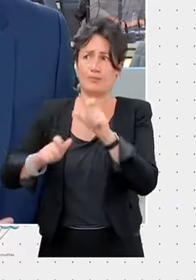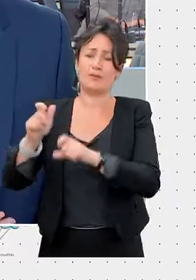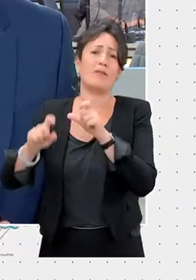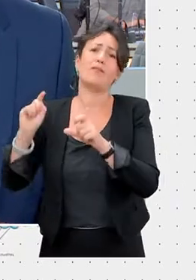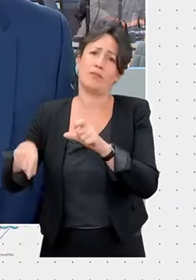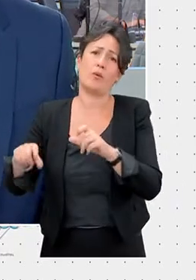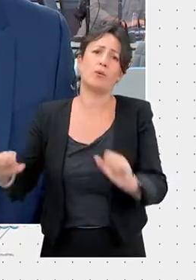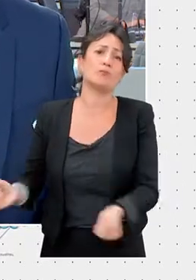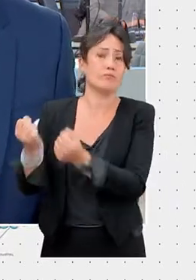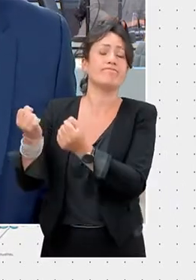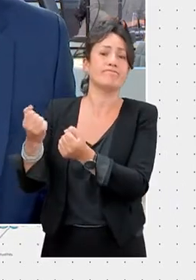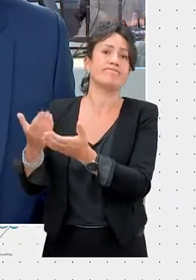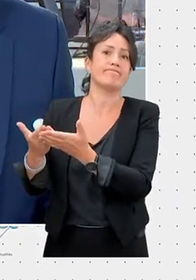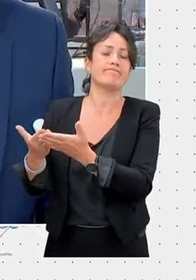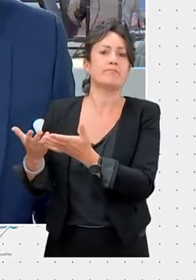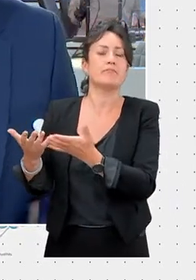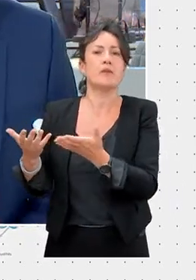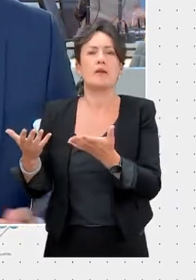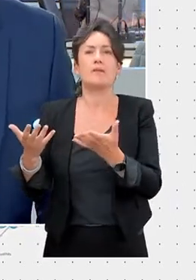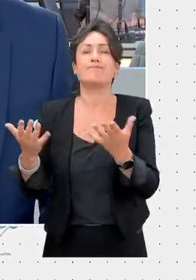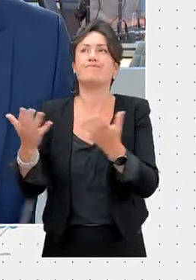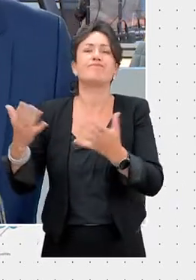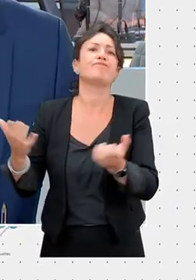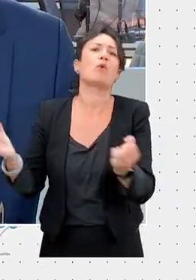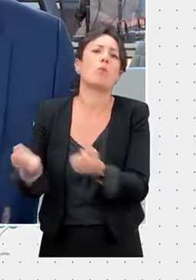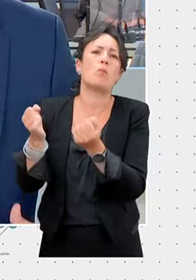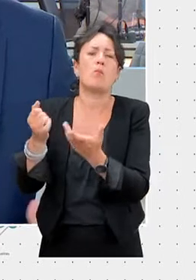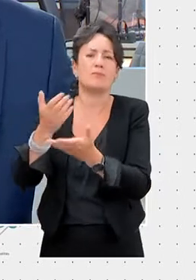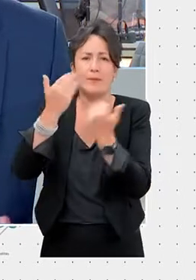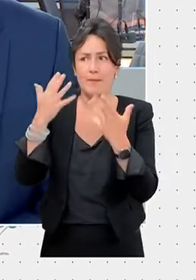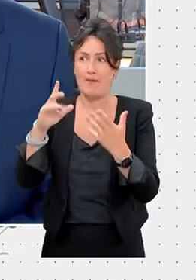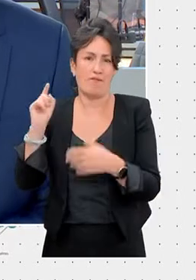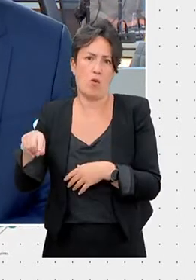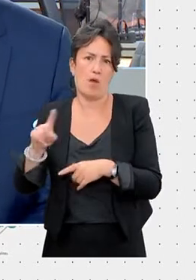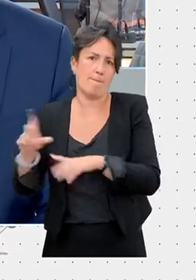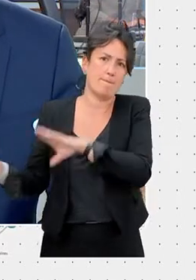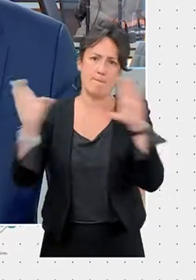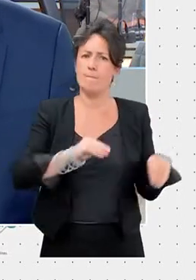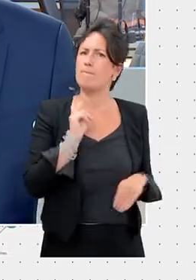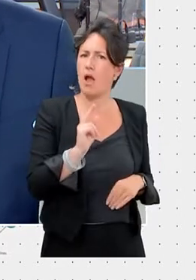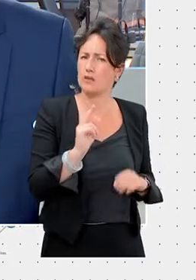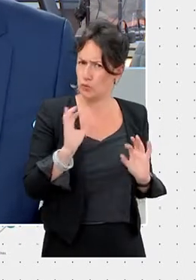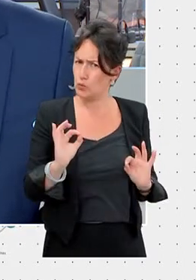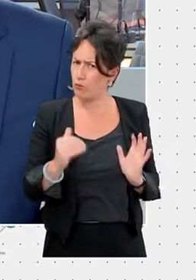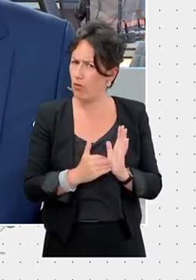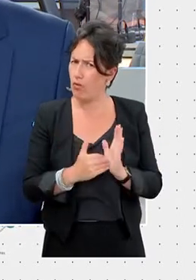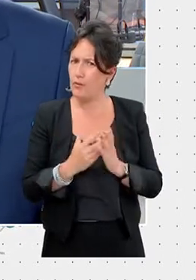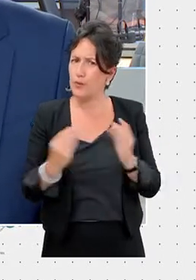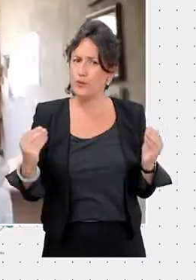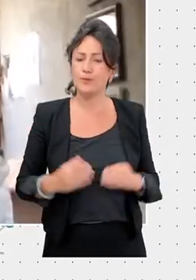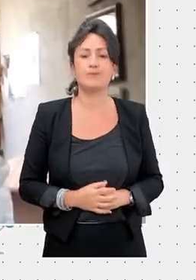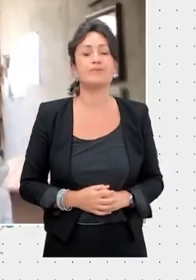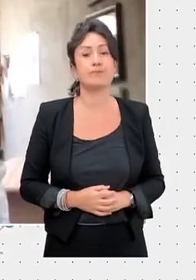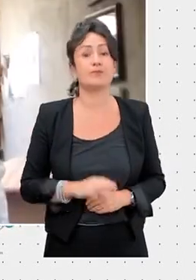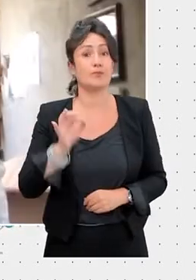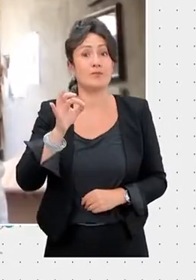être rapatrié, je ne sais pas si c'est le bon terme, mais en tout cas qui doivent être évacués vers Paris. Oui, c'est-à-dire que la